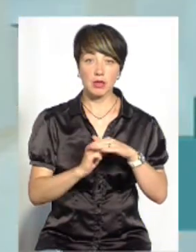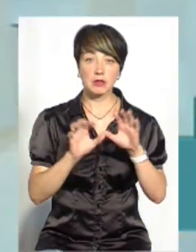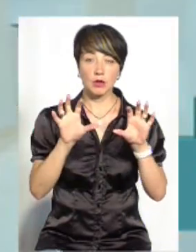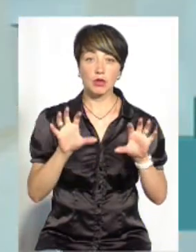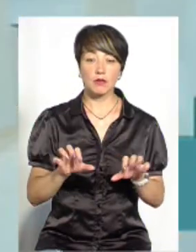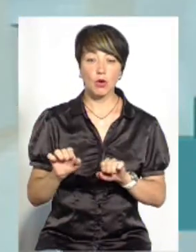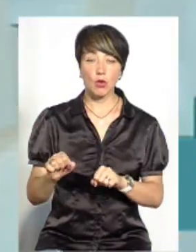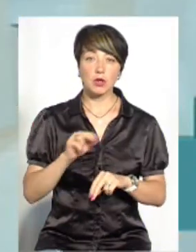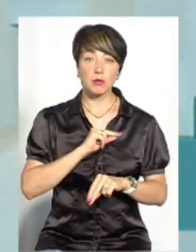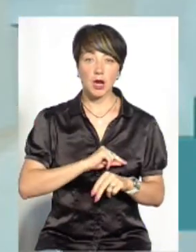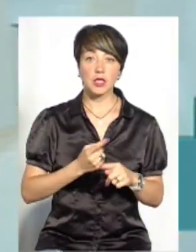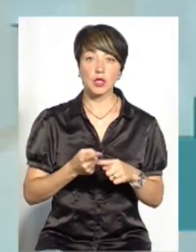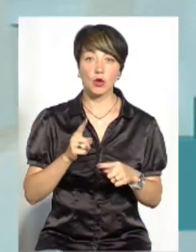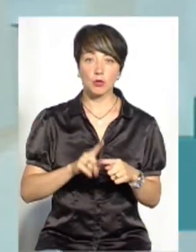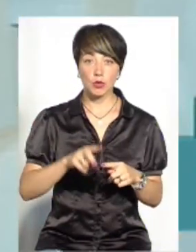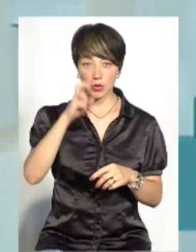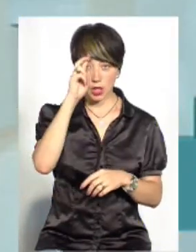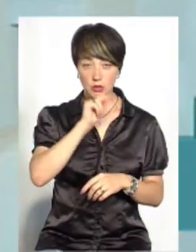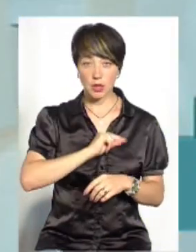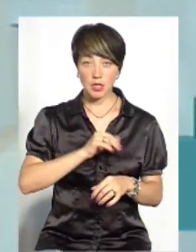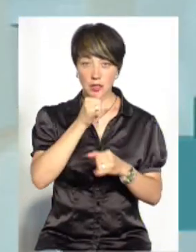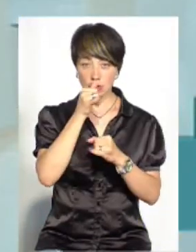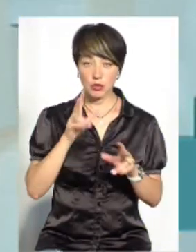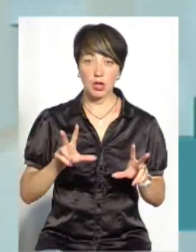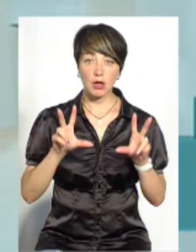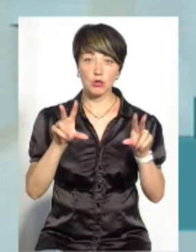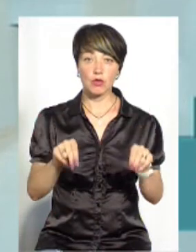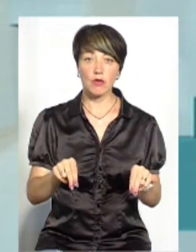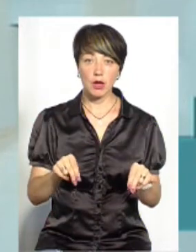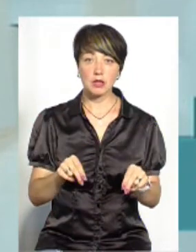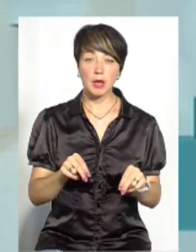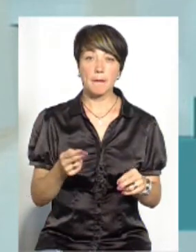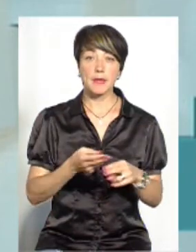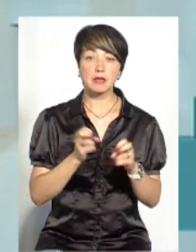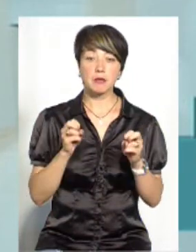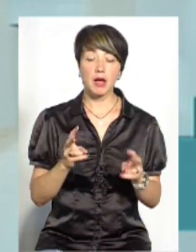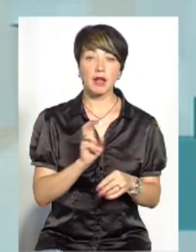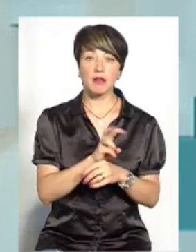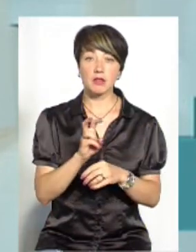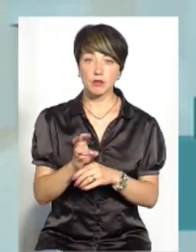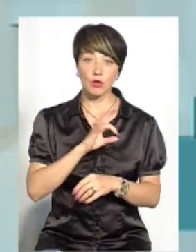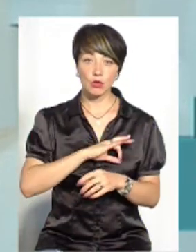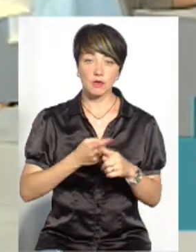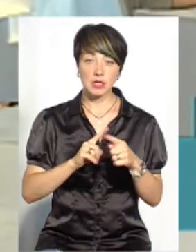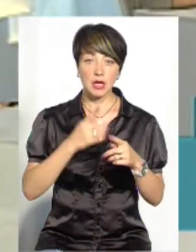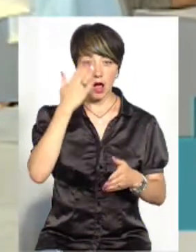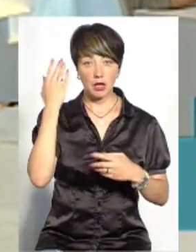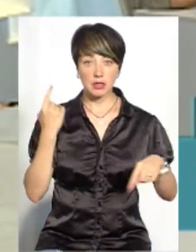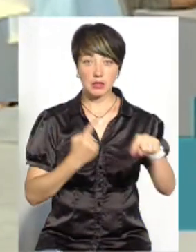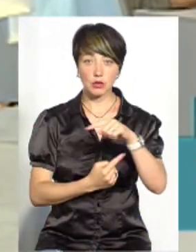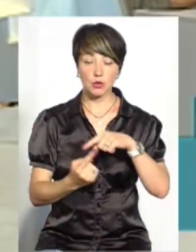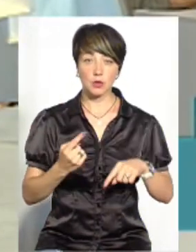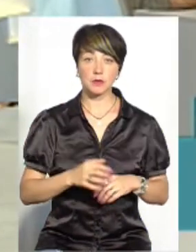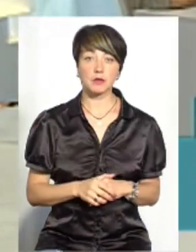з охорони праці. Тому Держпраця не може гарантувати безпеки для відвідувачів, які будуть використовувати ці атракціони. Ось,